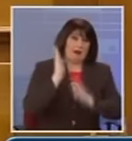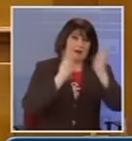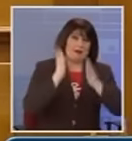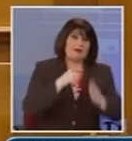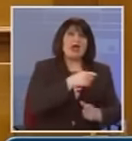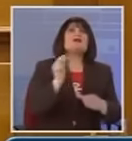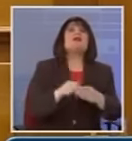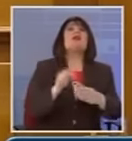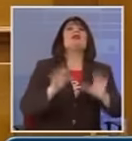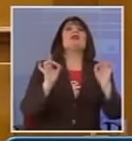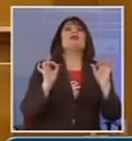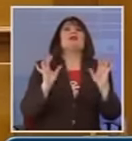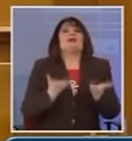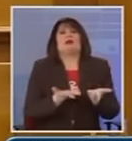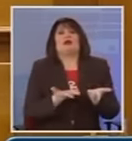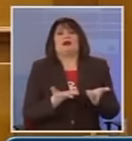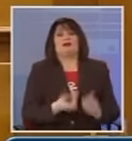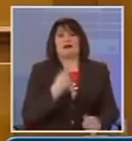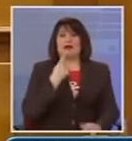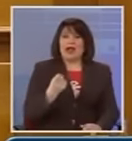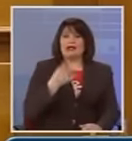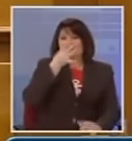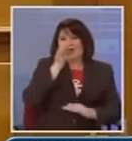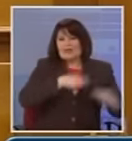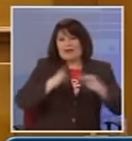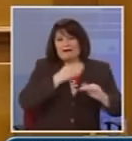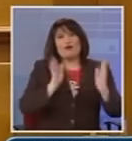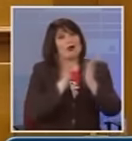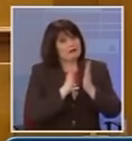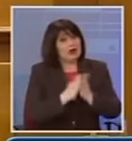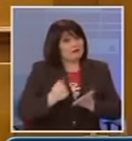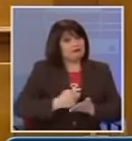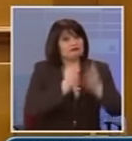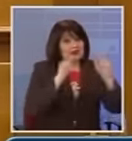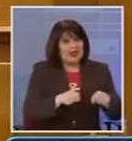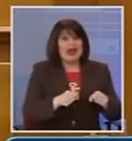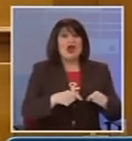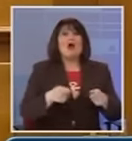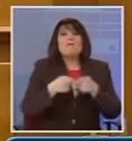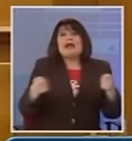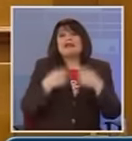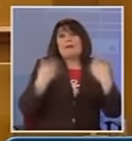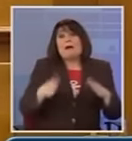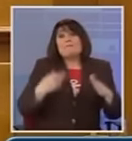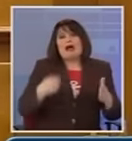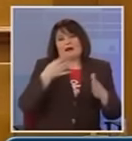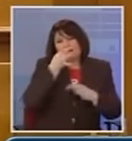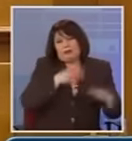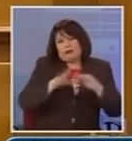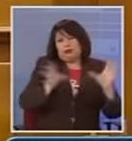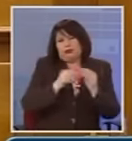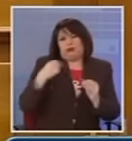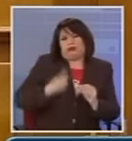τα καταψηφίσατε. Λέτε θα χτυπήσετε τη διαφθορά. Μπράβο σας και μαζί σας. Αλλά όσα μέτρα πήραμε κατά της διαφθοράς στο